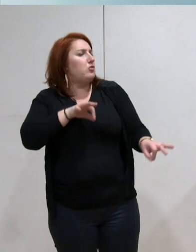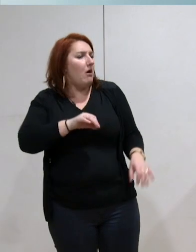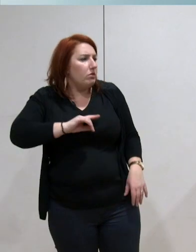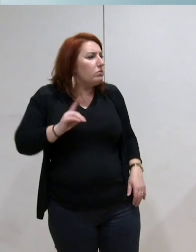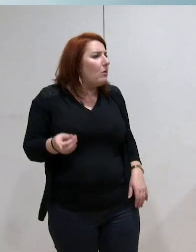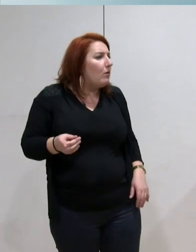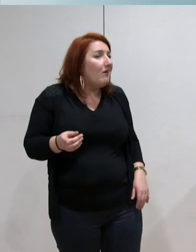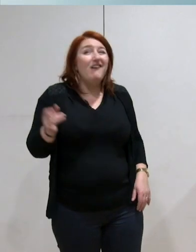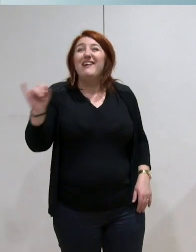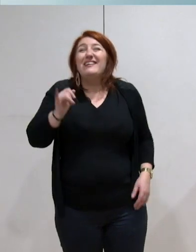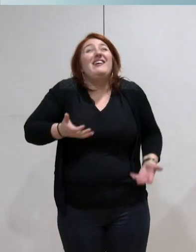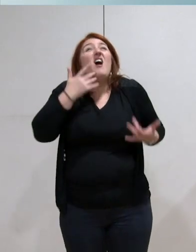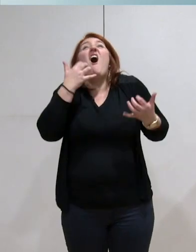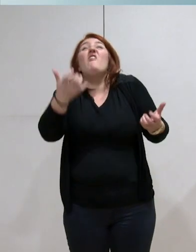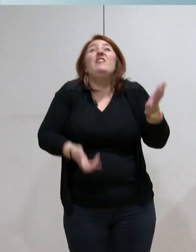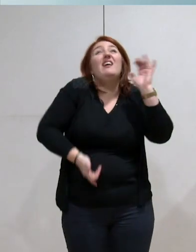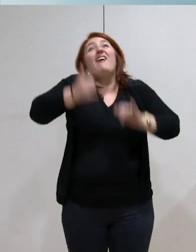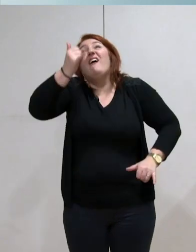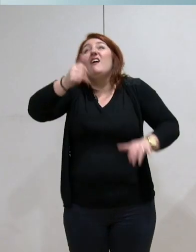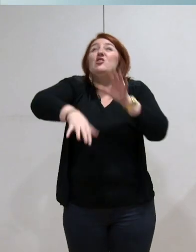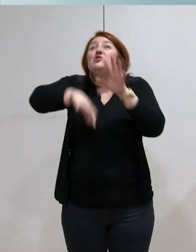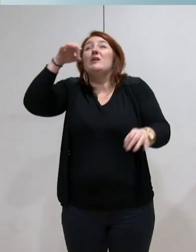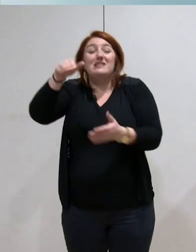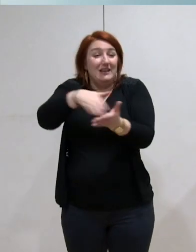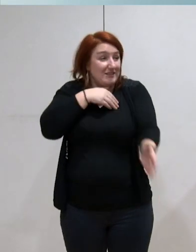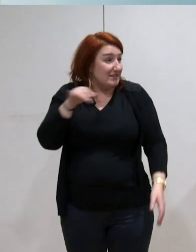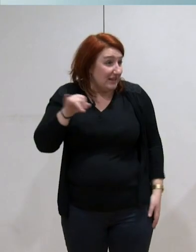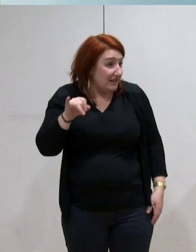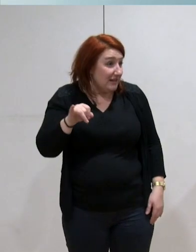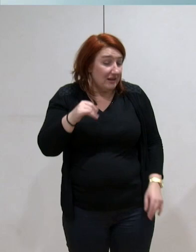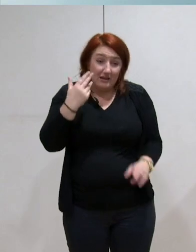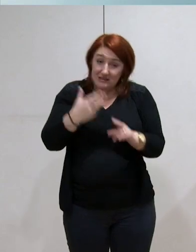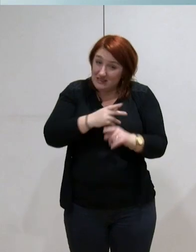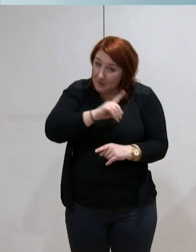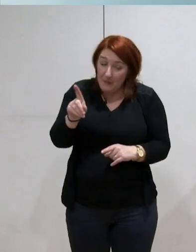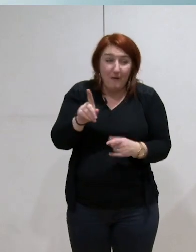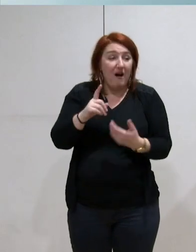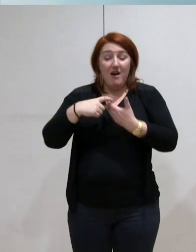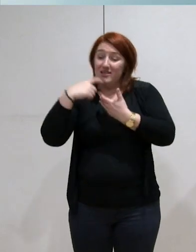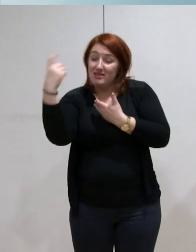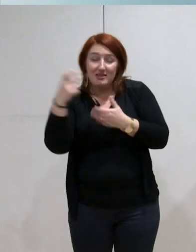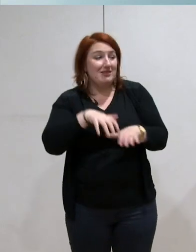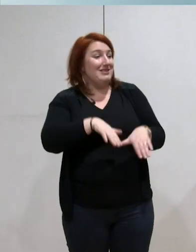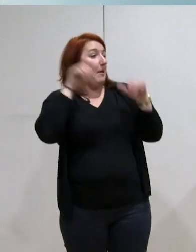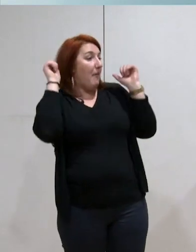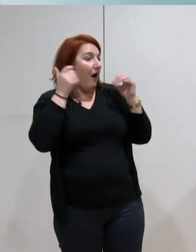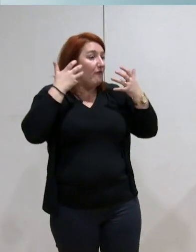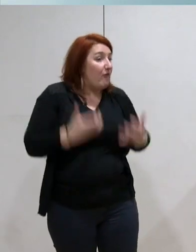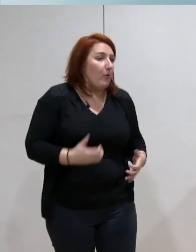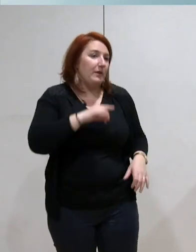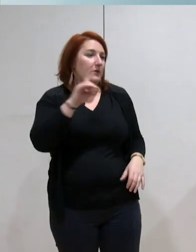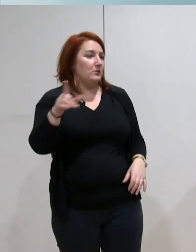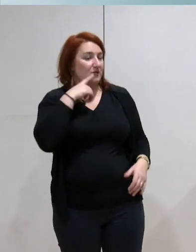d'être licencié et ça n'est pas un départ volontaire c'est un licenciement qui est